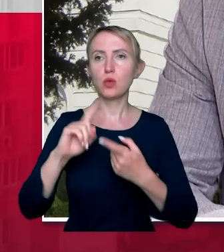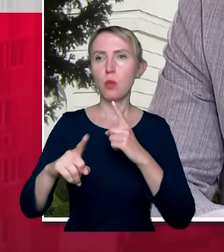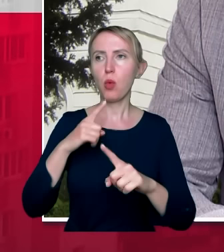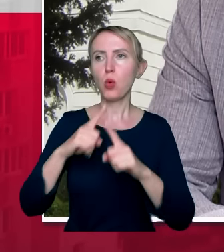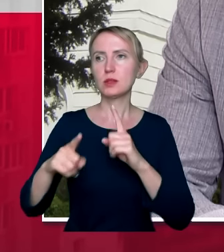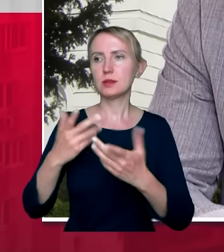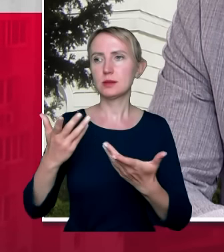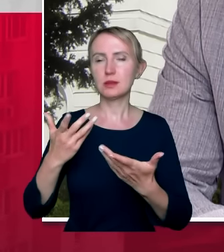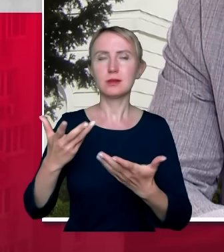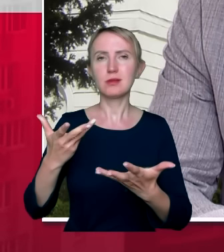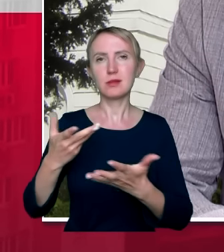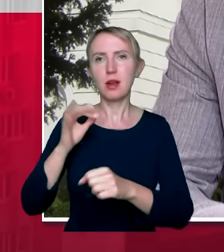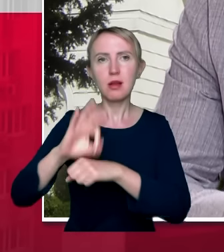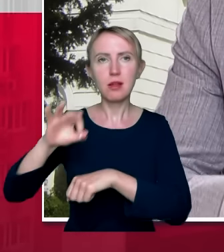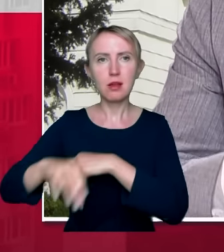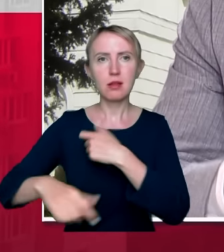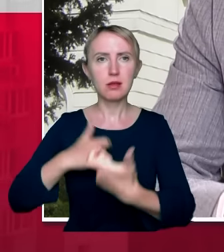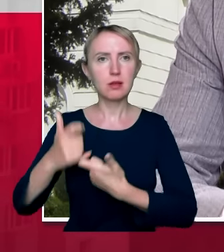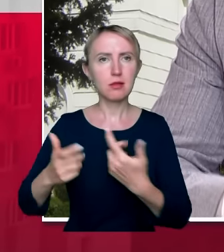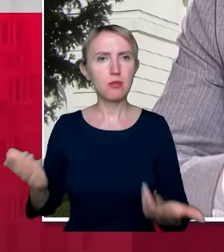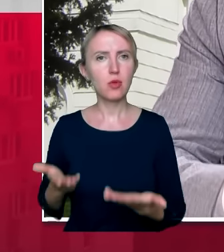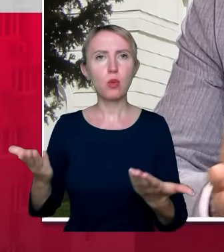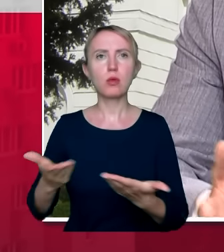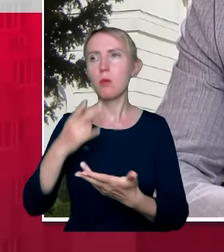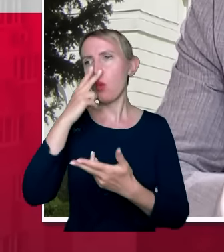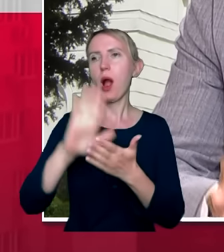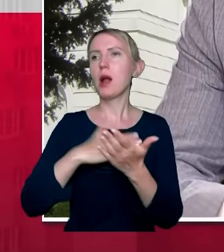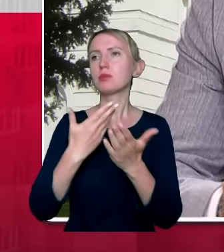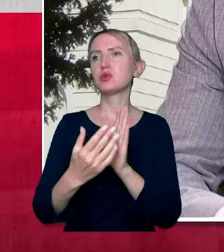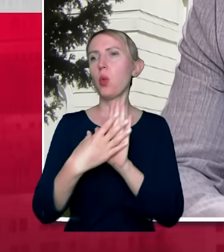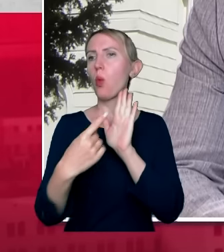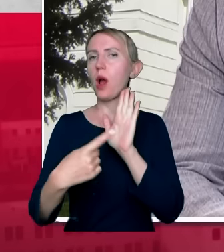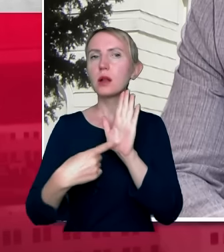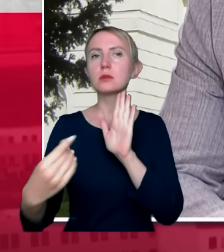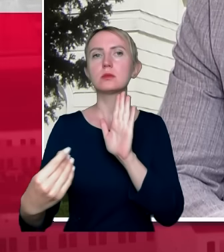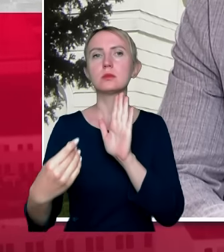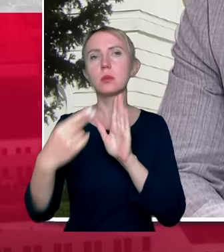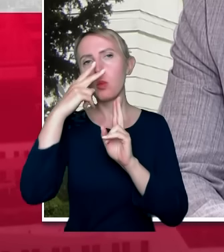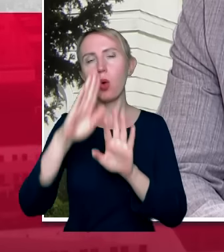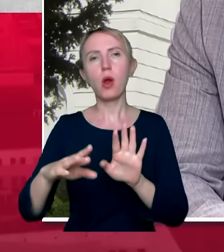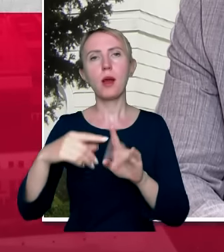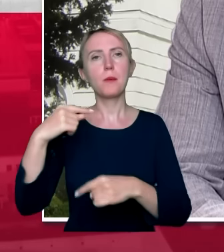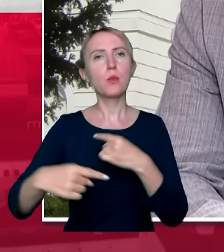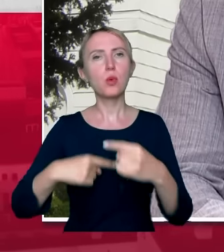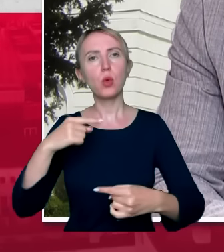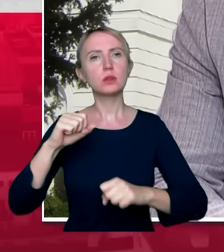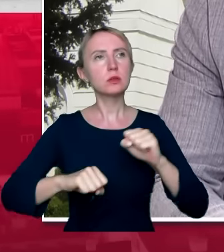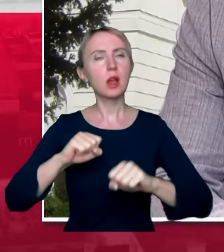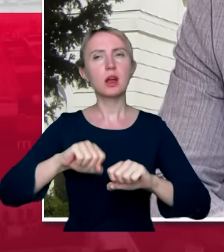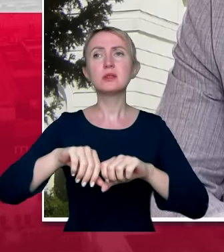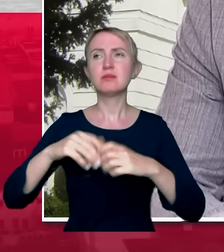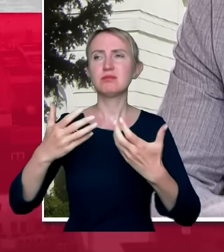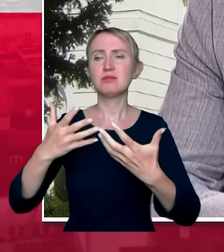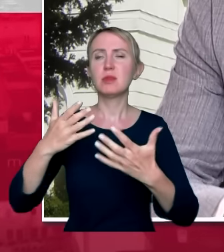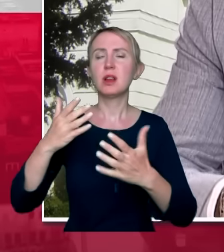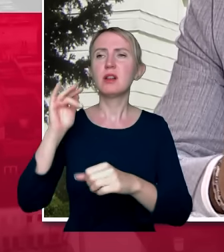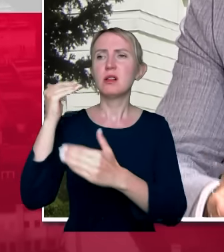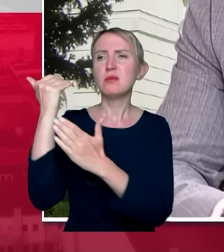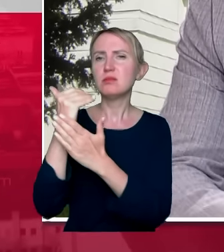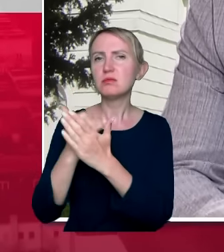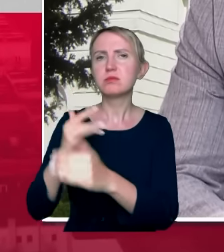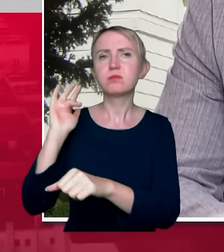i propagandowego, tak, żeby dać jakiś przykład, zorganizować pokazowy proces, złamać człowieka warunkami w więzieniu czy